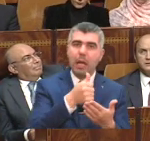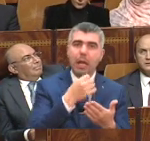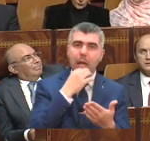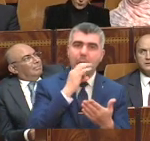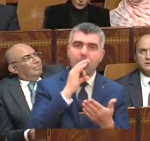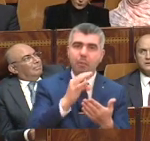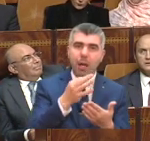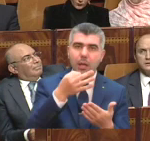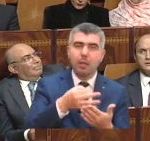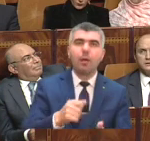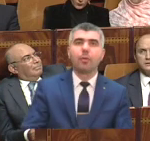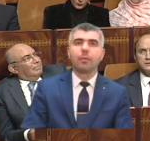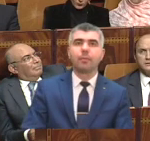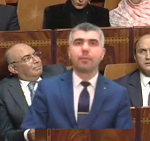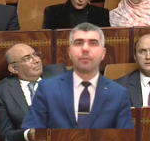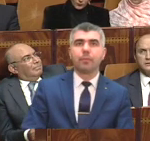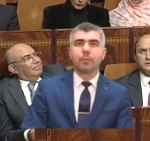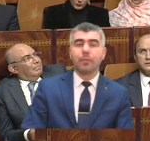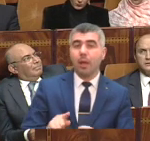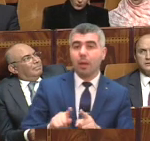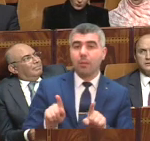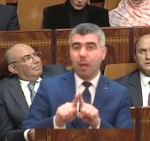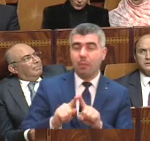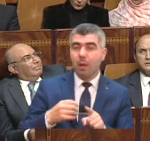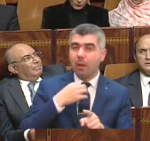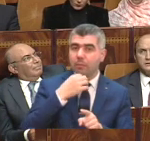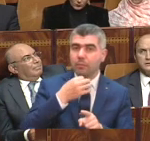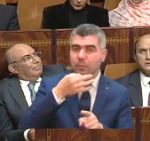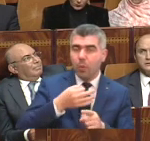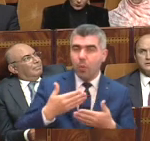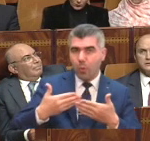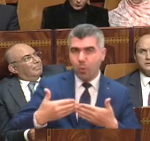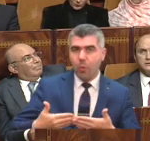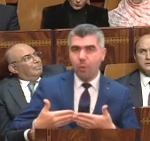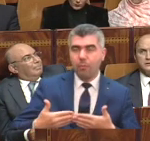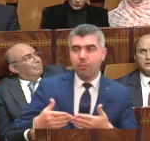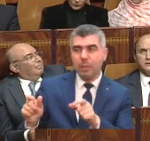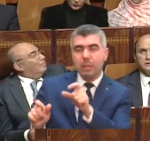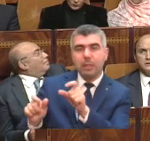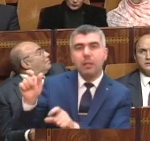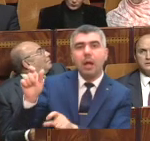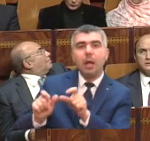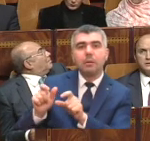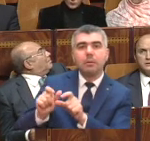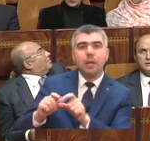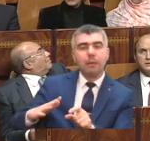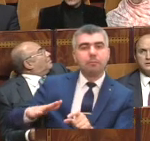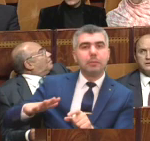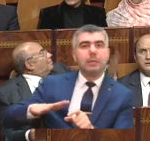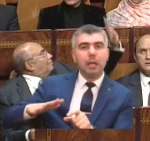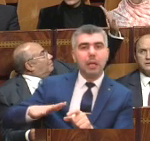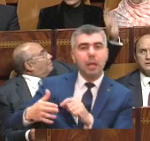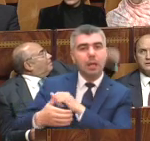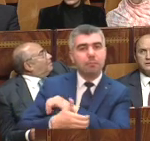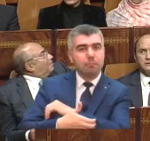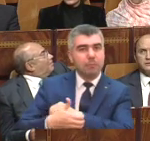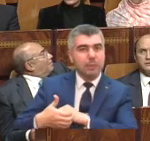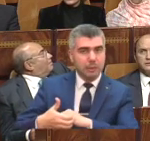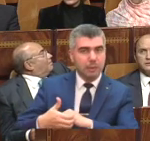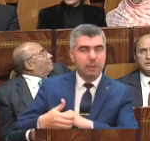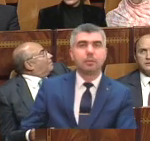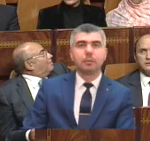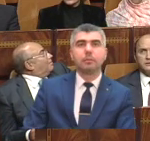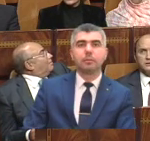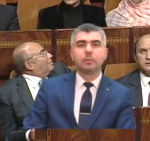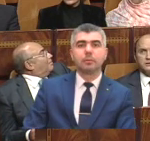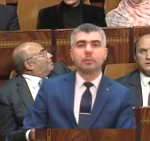وقد كلمتك قد فعلك، بغيناك الله يجزيك تتعهدي لنا لهذه الساكنة ديال هذه المدينة، الدراويش الفقراء اللي